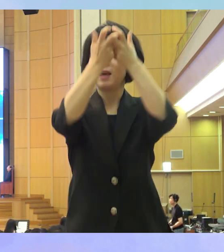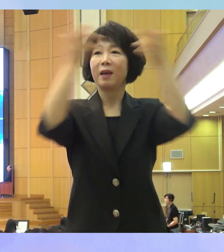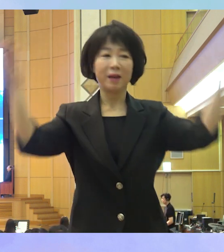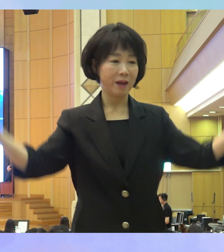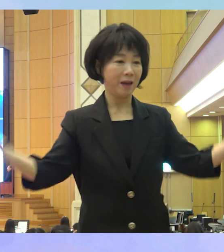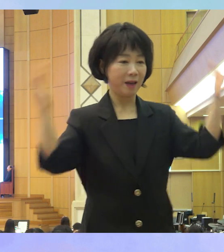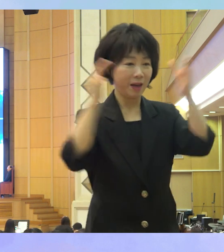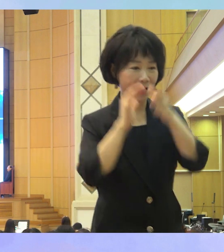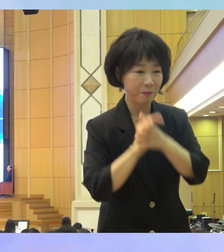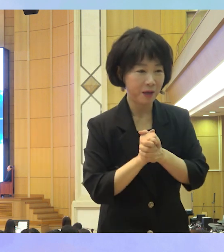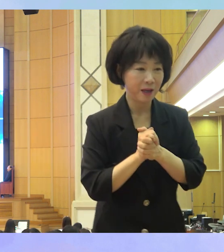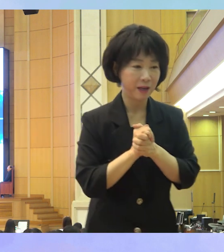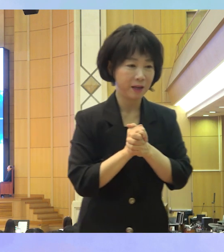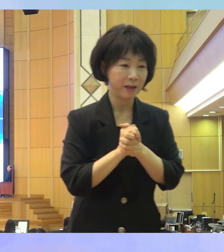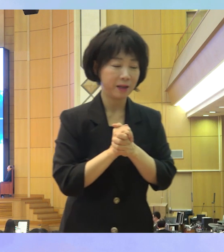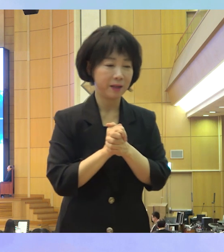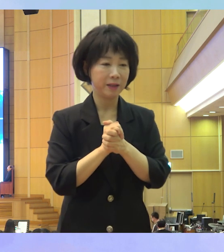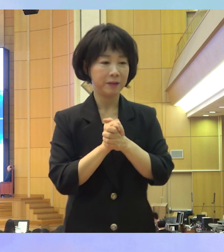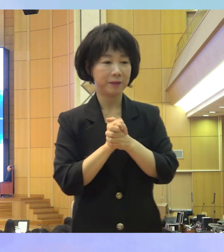넘치네.